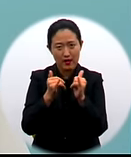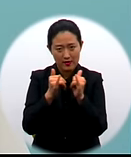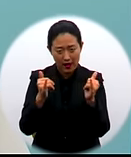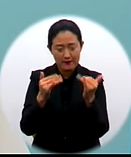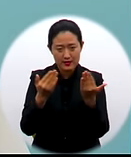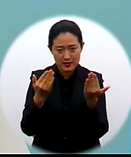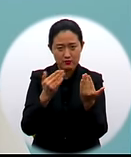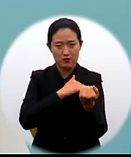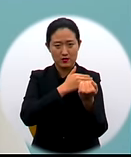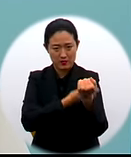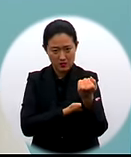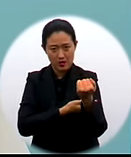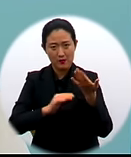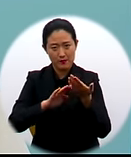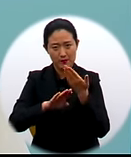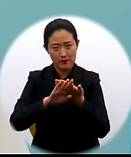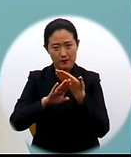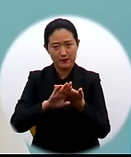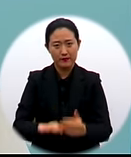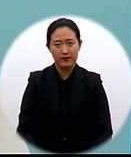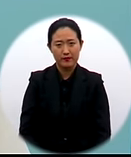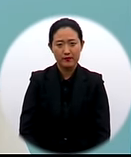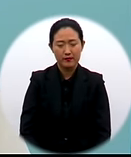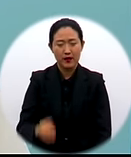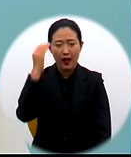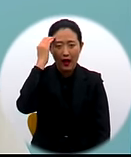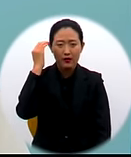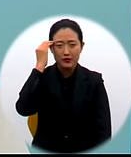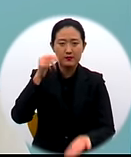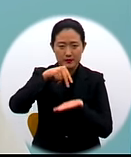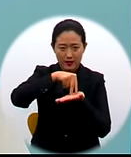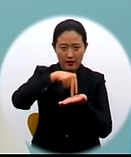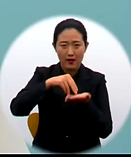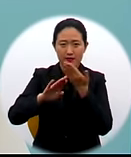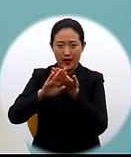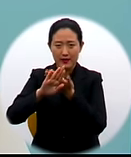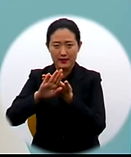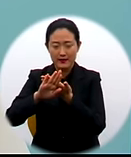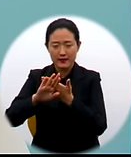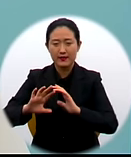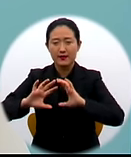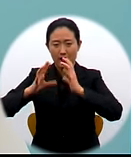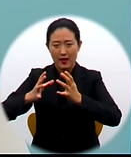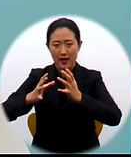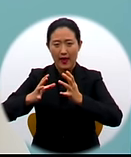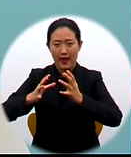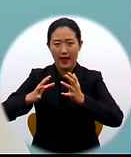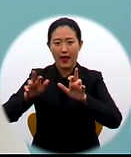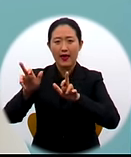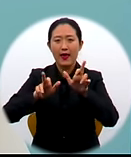경우 해외에서 빅테크가 성장하는 시점에 우리나라에서도 게임 회사들이 많이 성장하기 시작했습니다. 근데 게임 회사들, 정보화